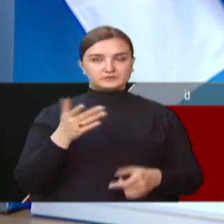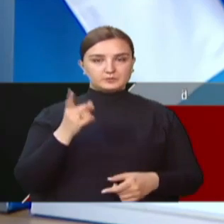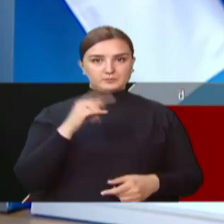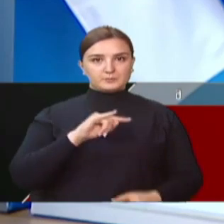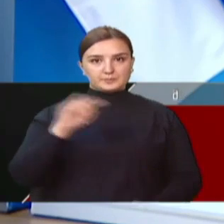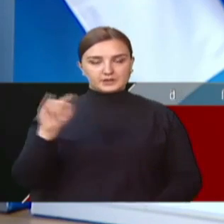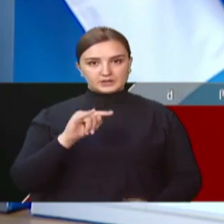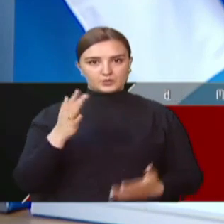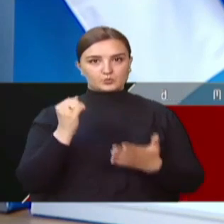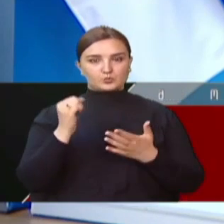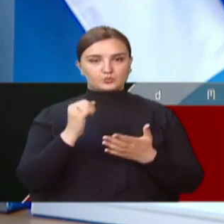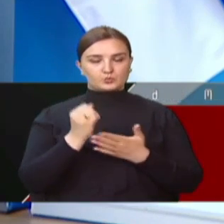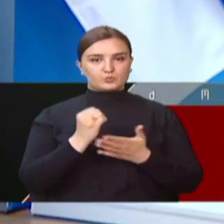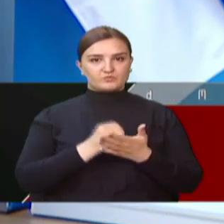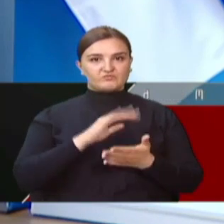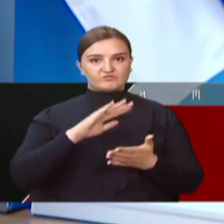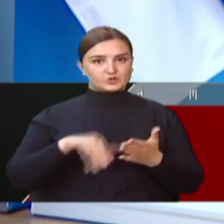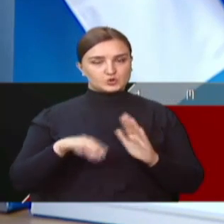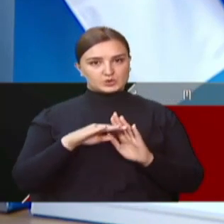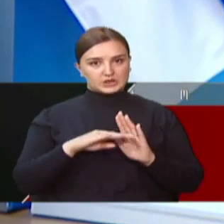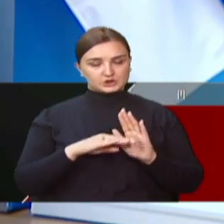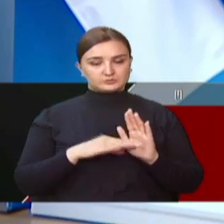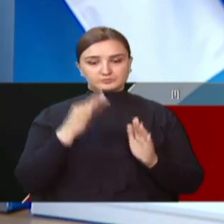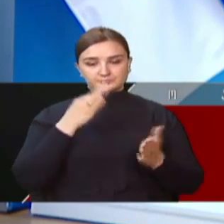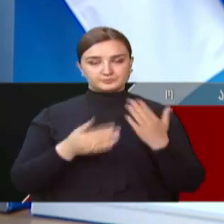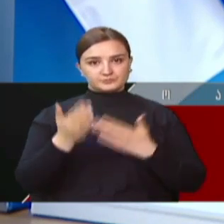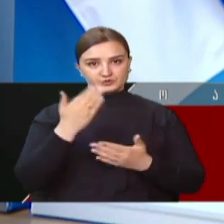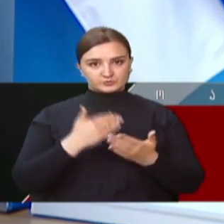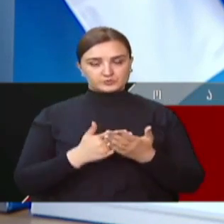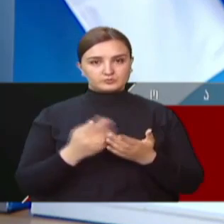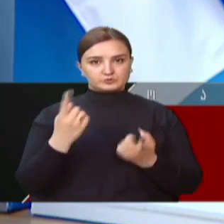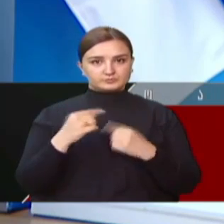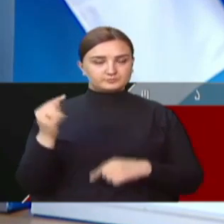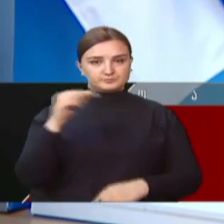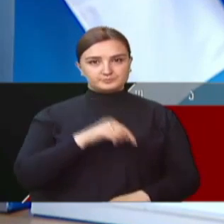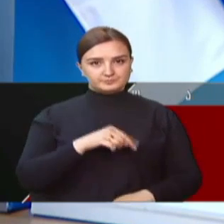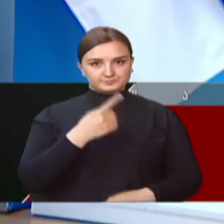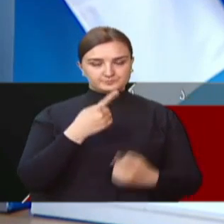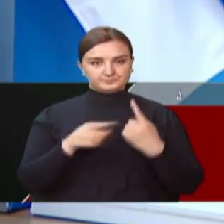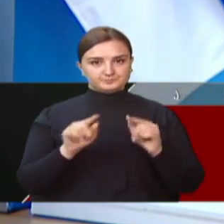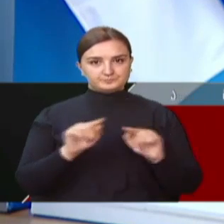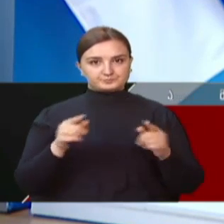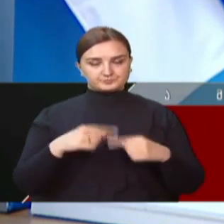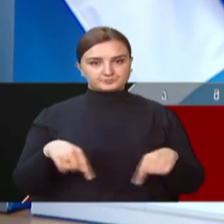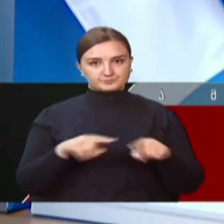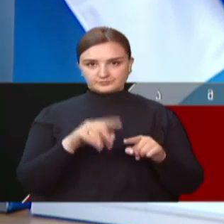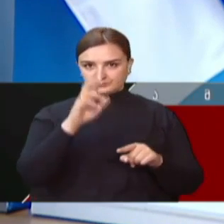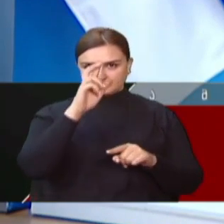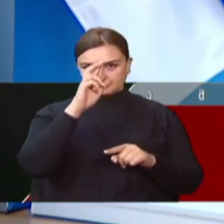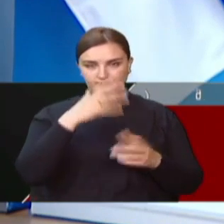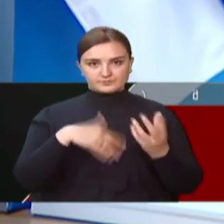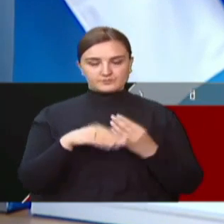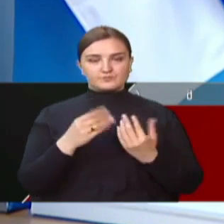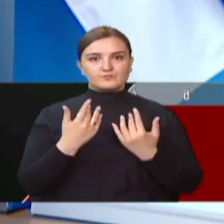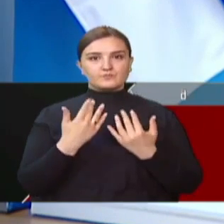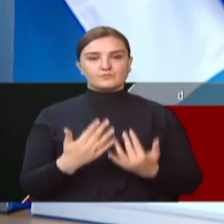თუ უიზო რეჟიმის. შემდგომში გამოვიდა რადიკალური ოპოზიცია და ჩვენ ხელისუფლებას მოგვთხოვა, რომ